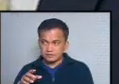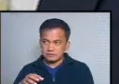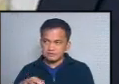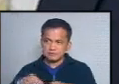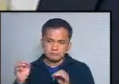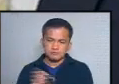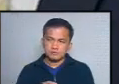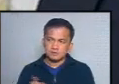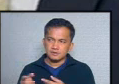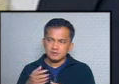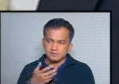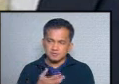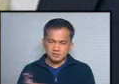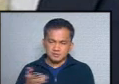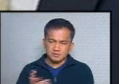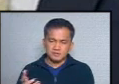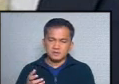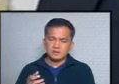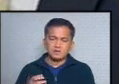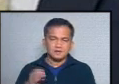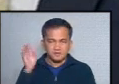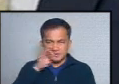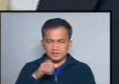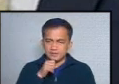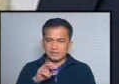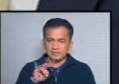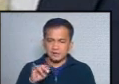na Pilipino, hindi valid ang arbitral ruling.